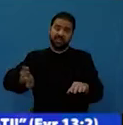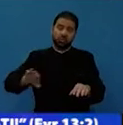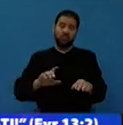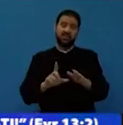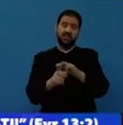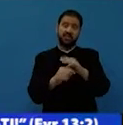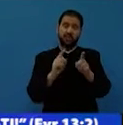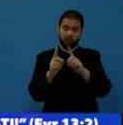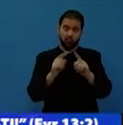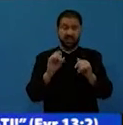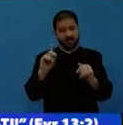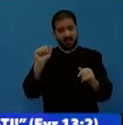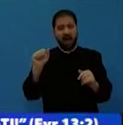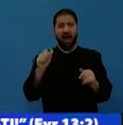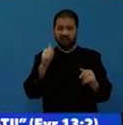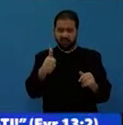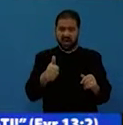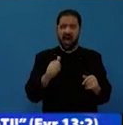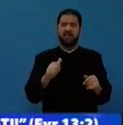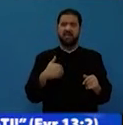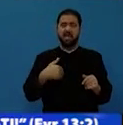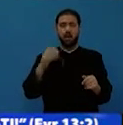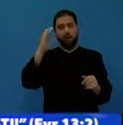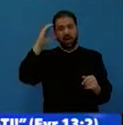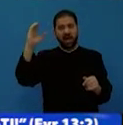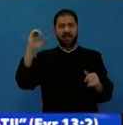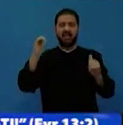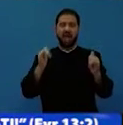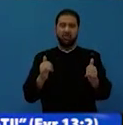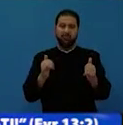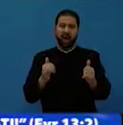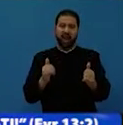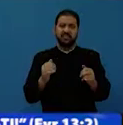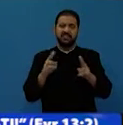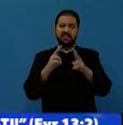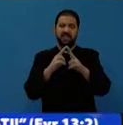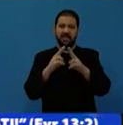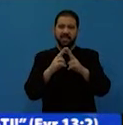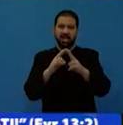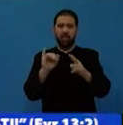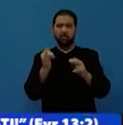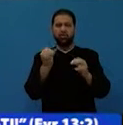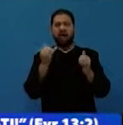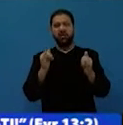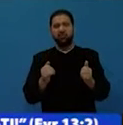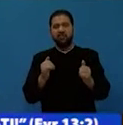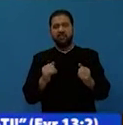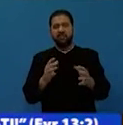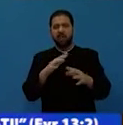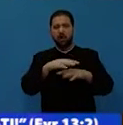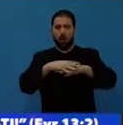Evident, însă cred că această întâlnire și această coabitare,